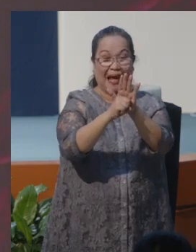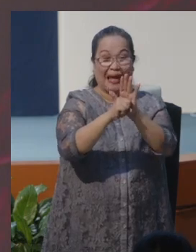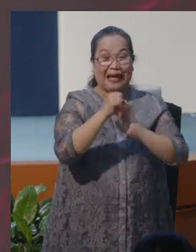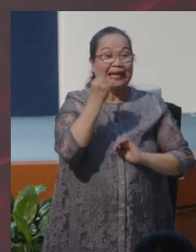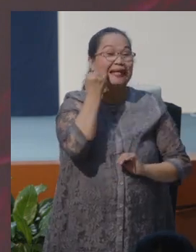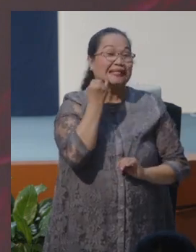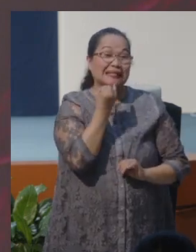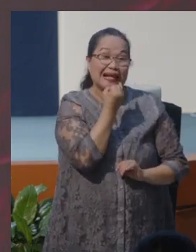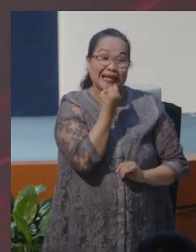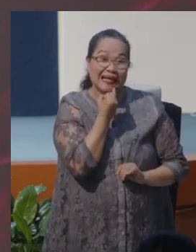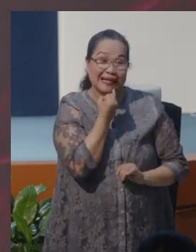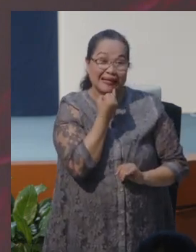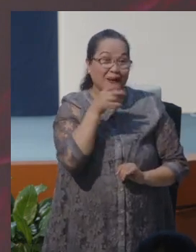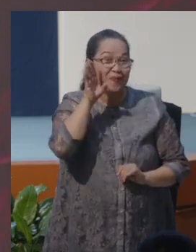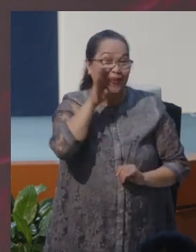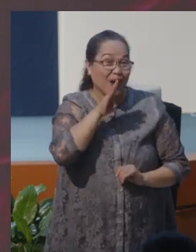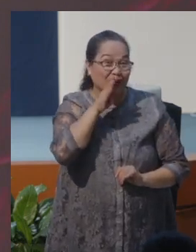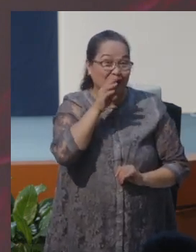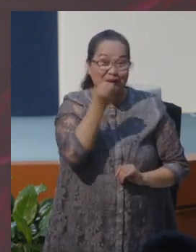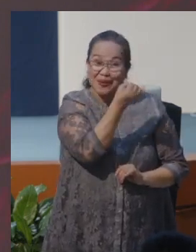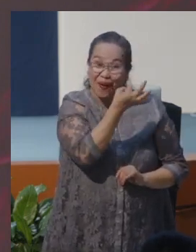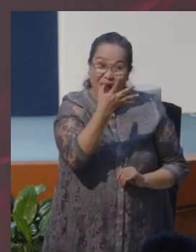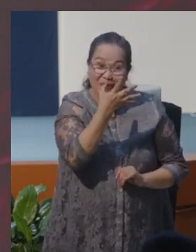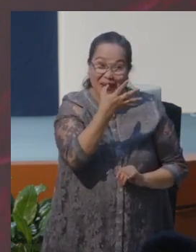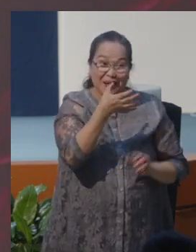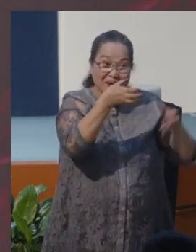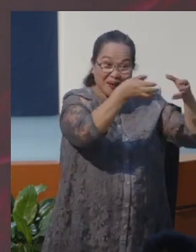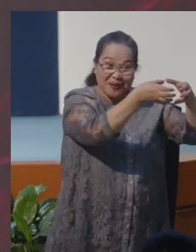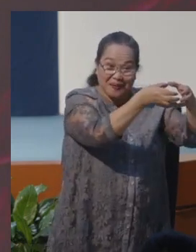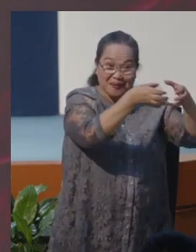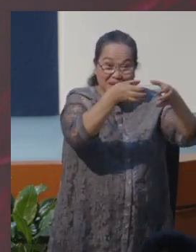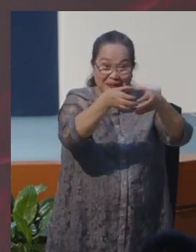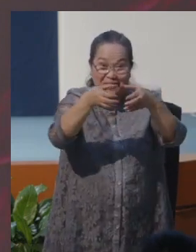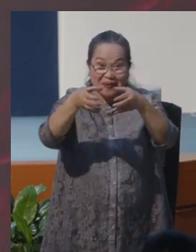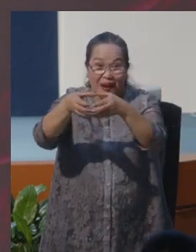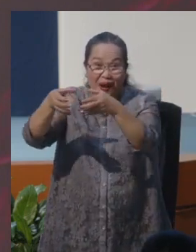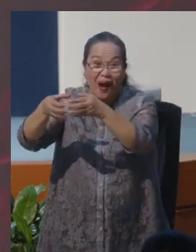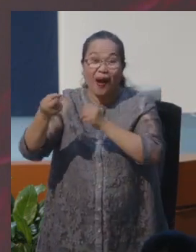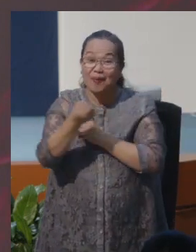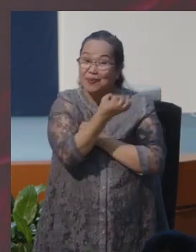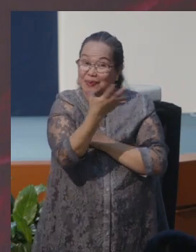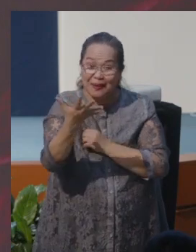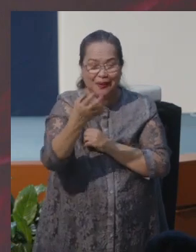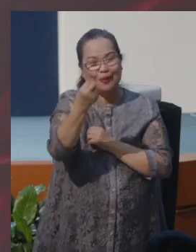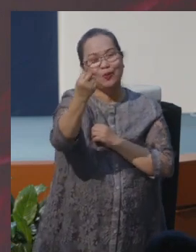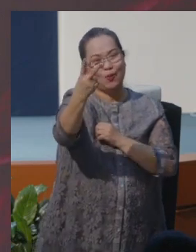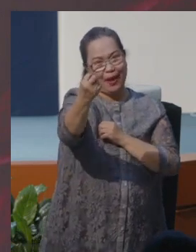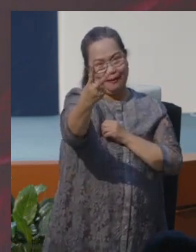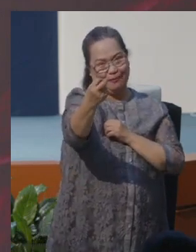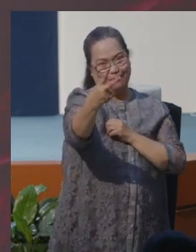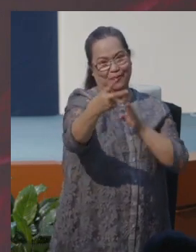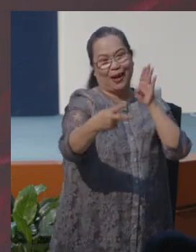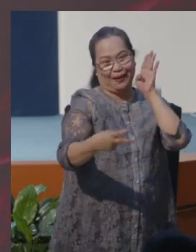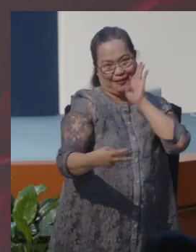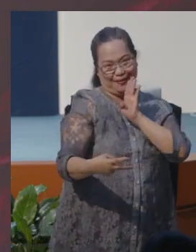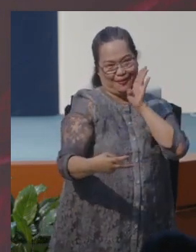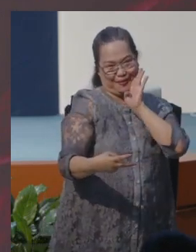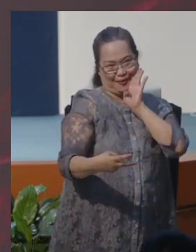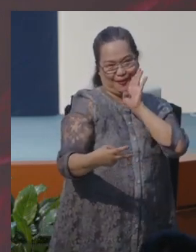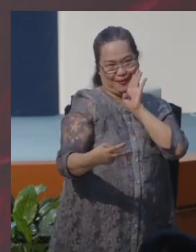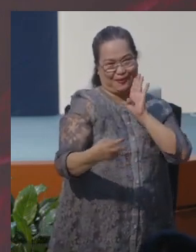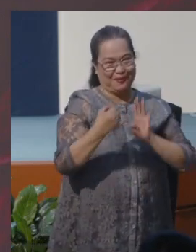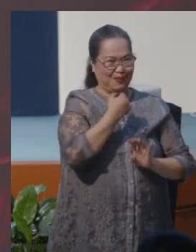Israel. The importance of that number was underscored by the addition of Matthias to take